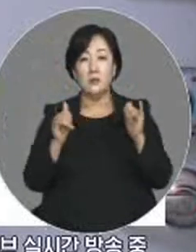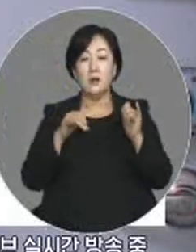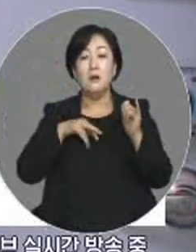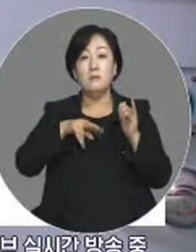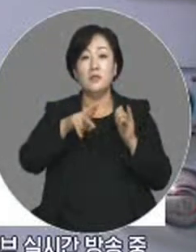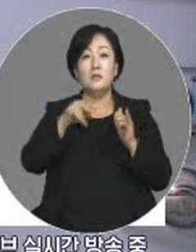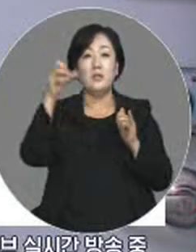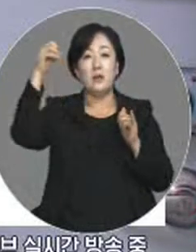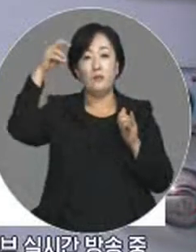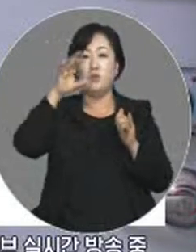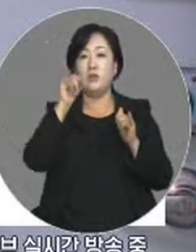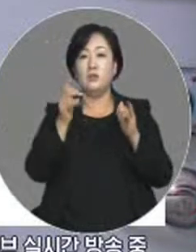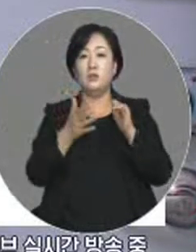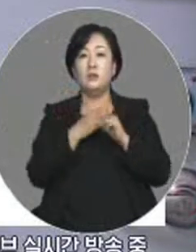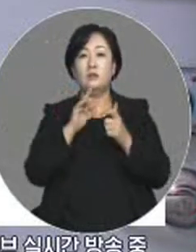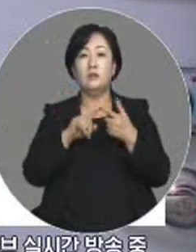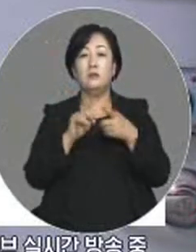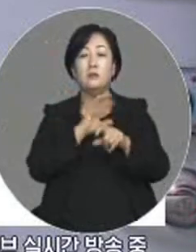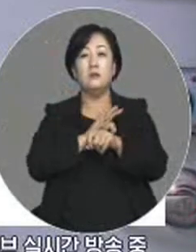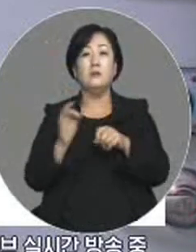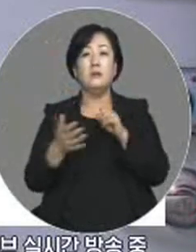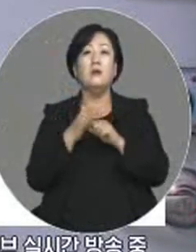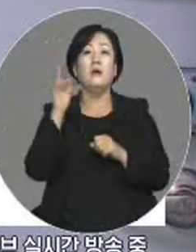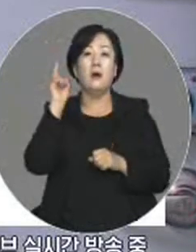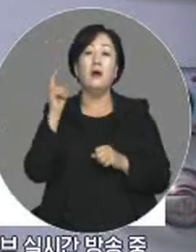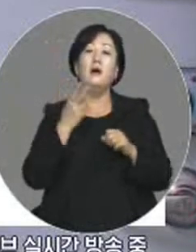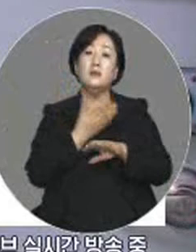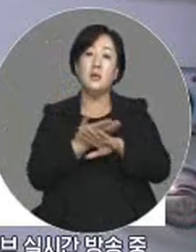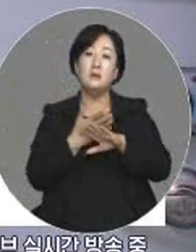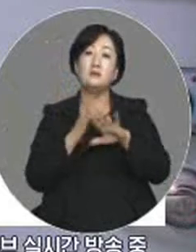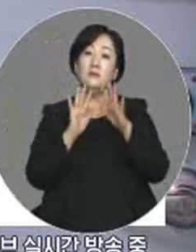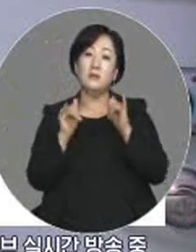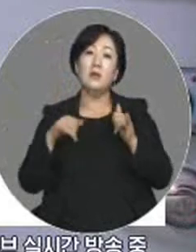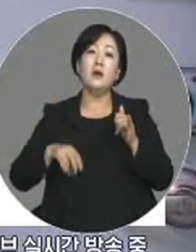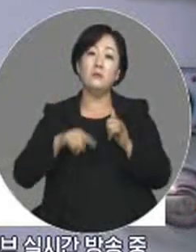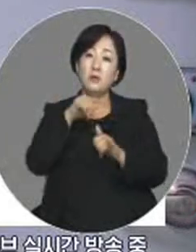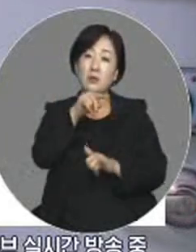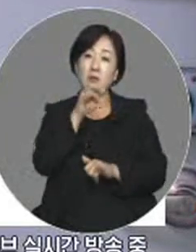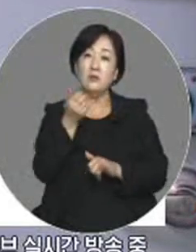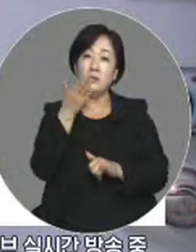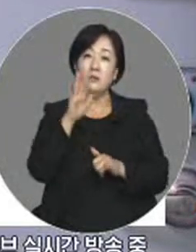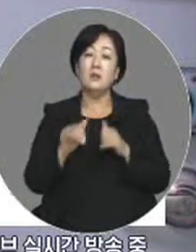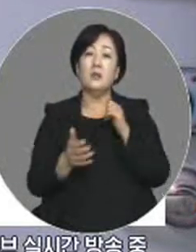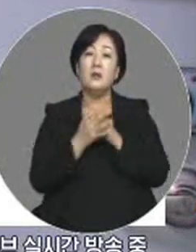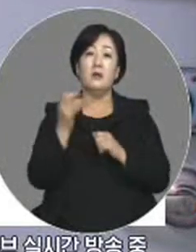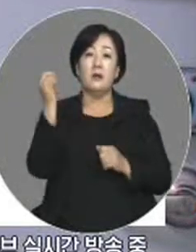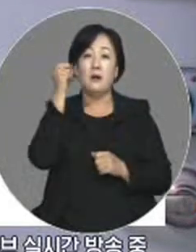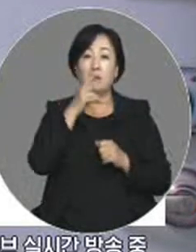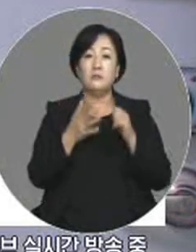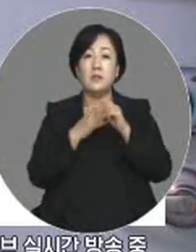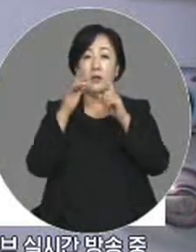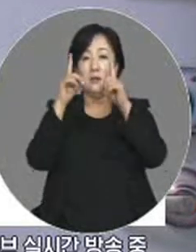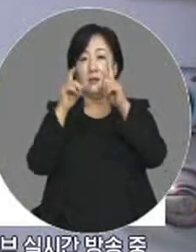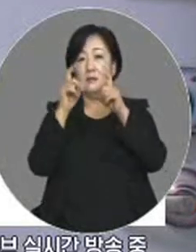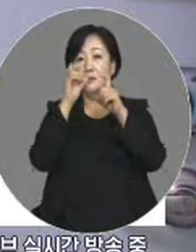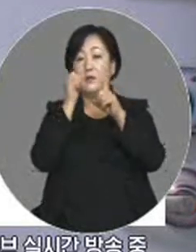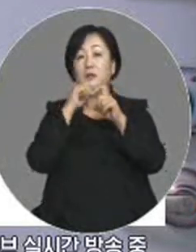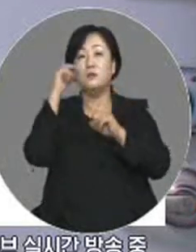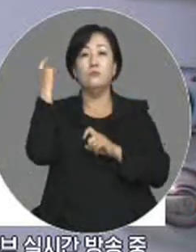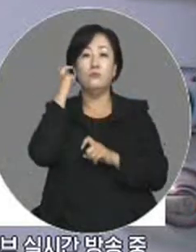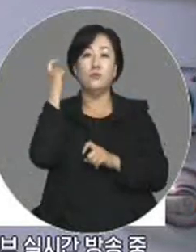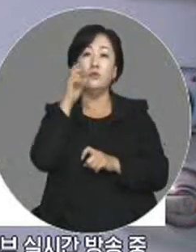센서등이 켜지는데 아, 평소처럼 아, 옆집에 지나가는 사람이구나 생각하고 있는데 알고 보니까 렌즈가 막 있고 핸드폰인